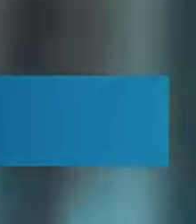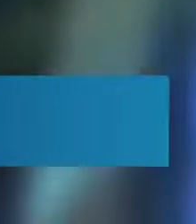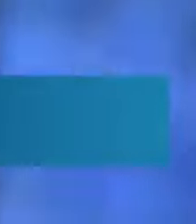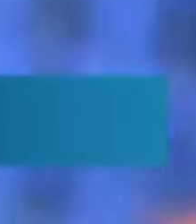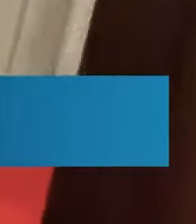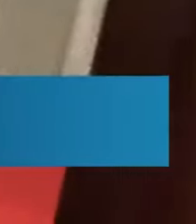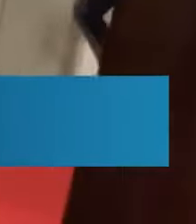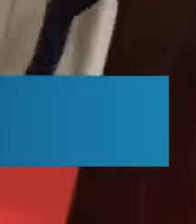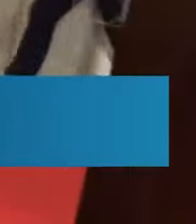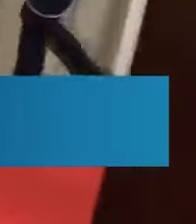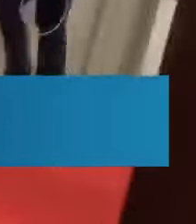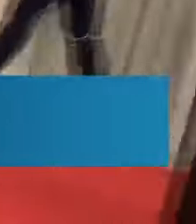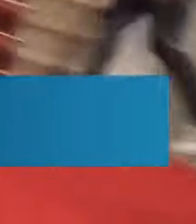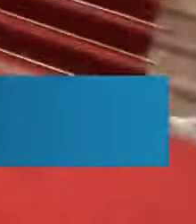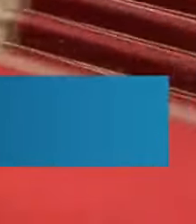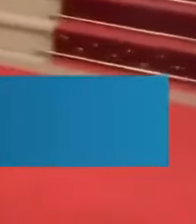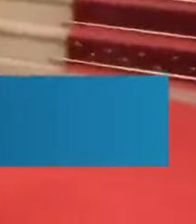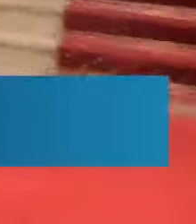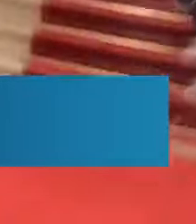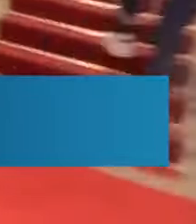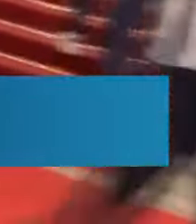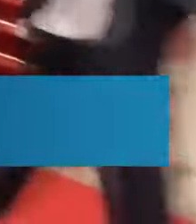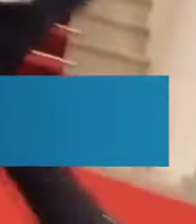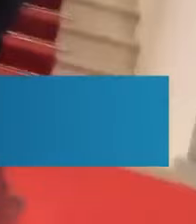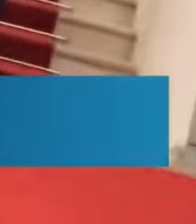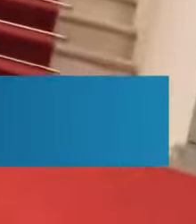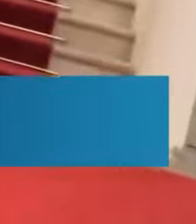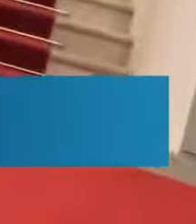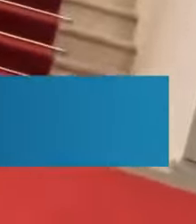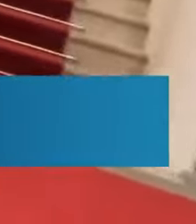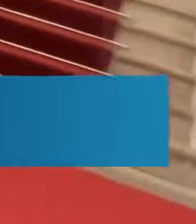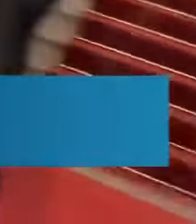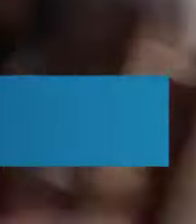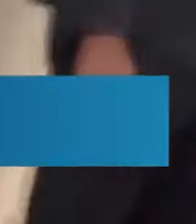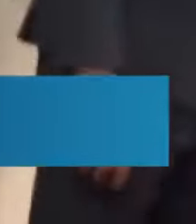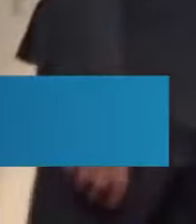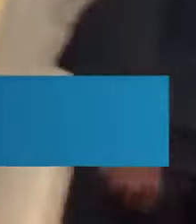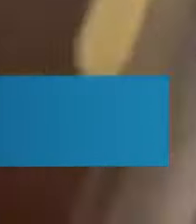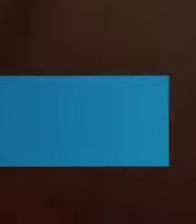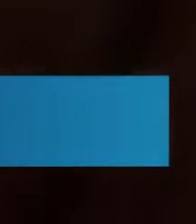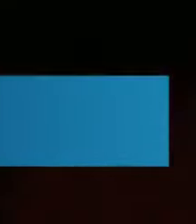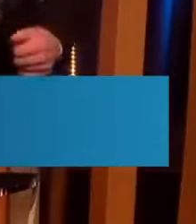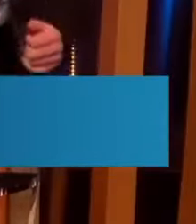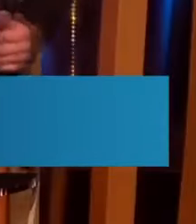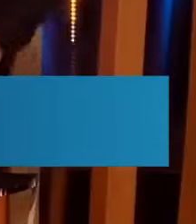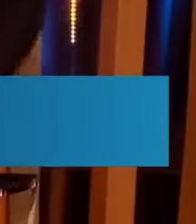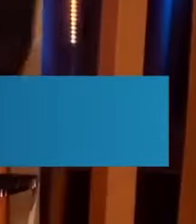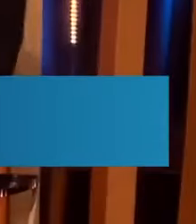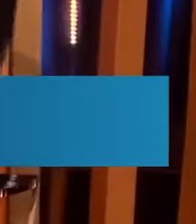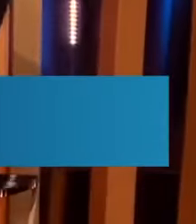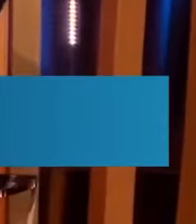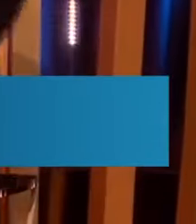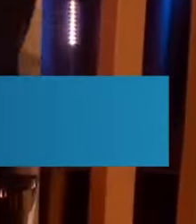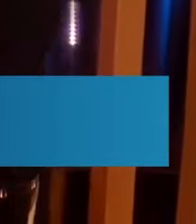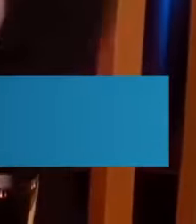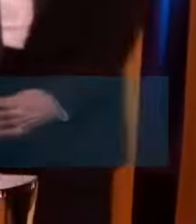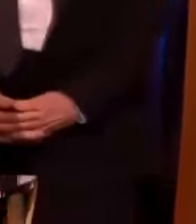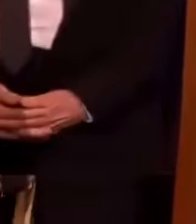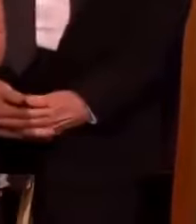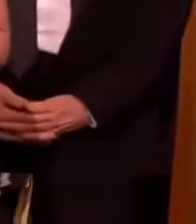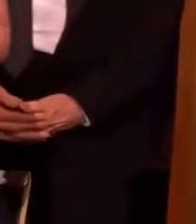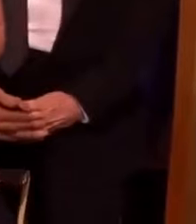발롱도르 시상식에 몰래 잠입했던 영상입니다. 당시에는 보안 요원에게 들켜 쫓겨났습니다. 관심을 받기 위한